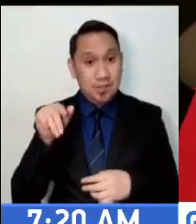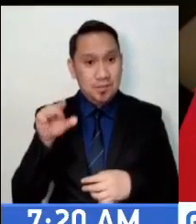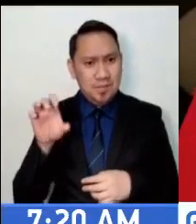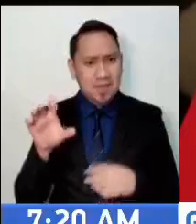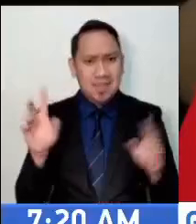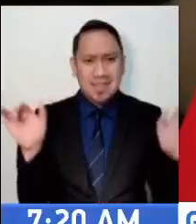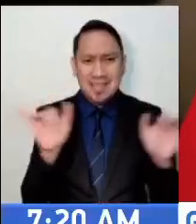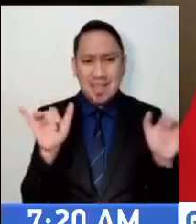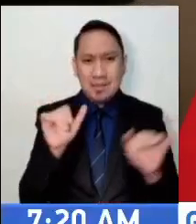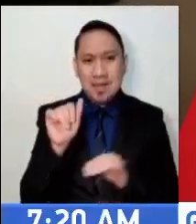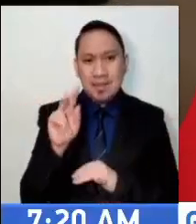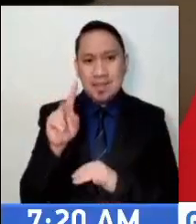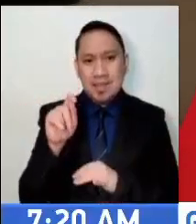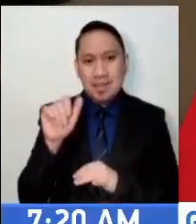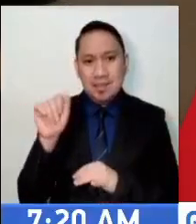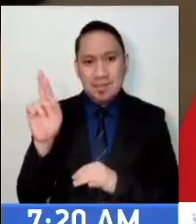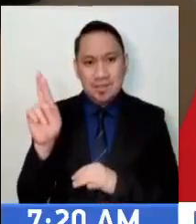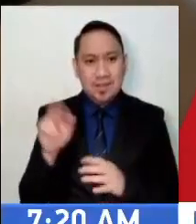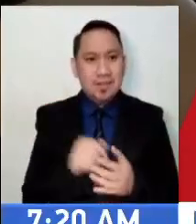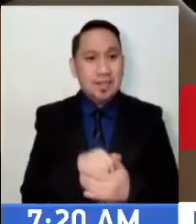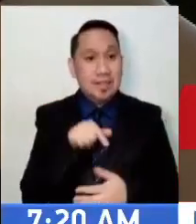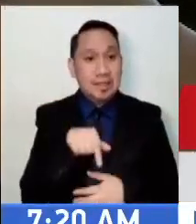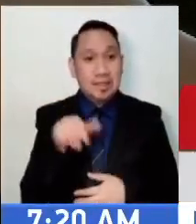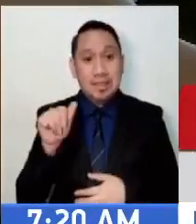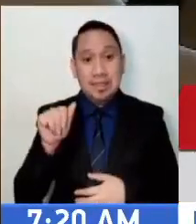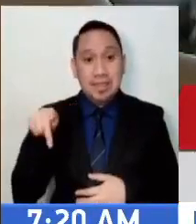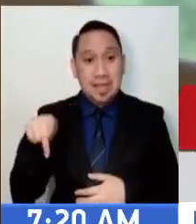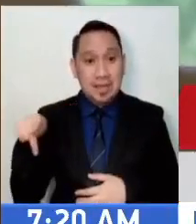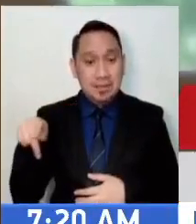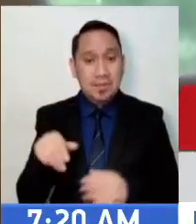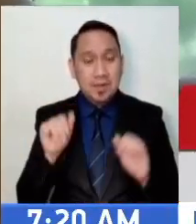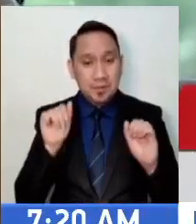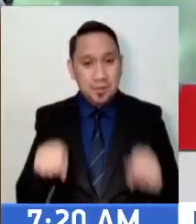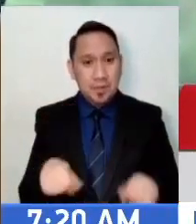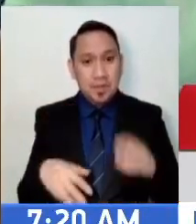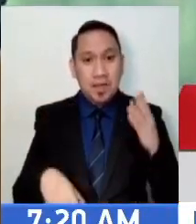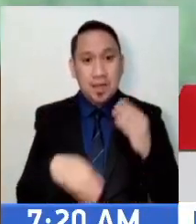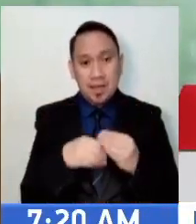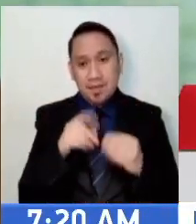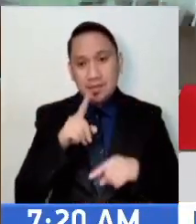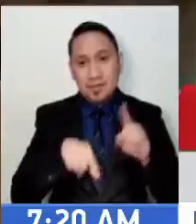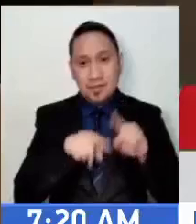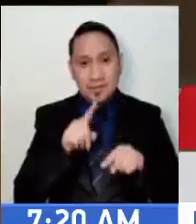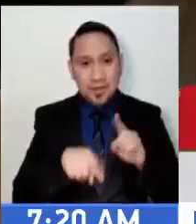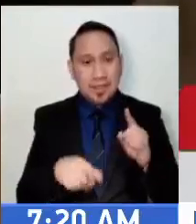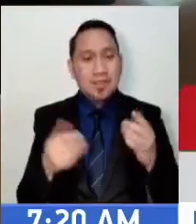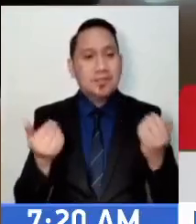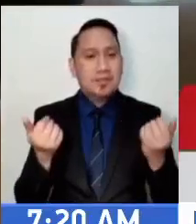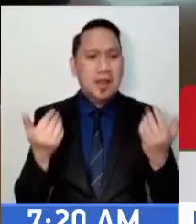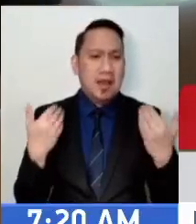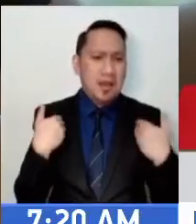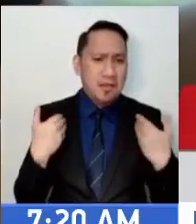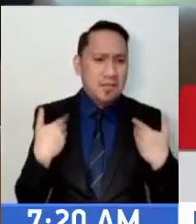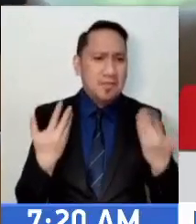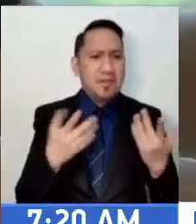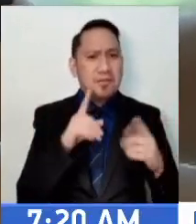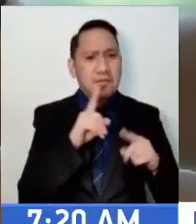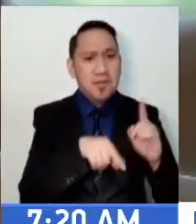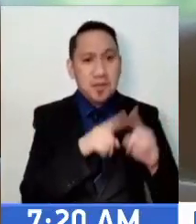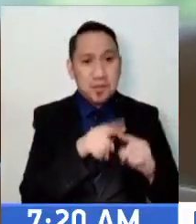social media app siya in the sense na makakapag-add ka ng mga kaibigan, may mga kaibigan na pwedeng mag-add